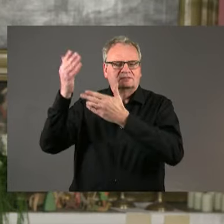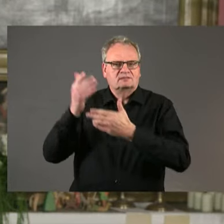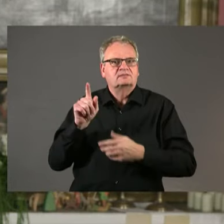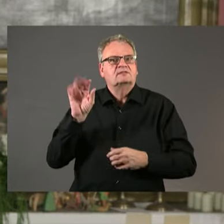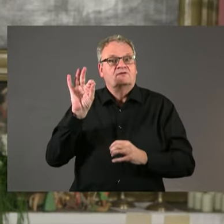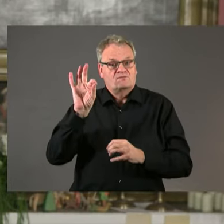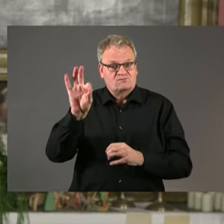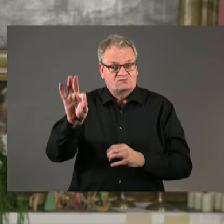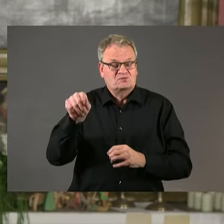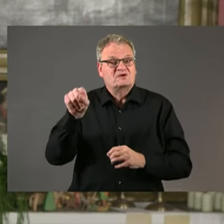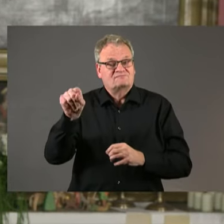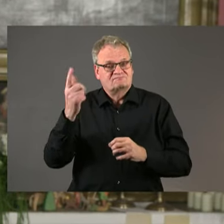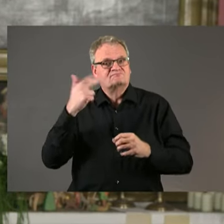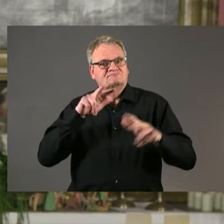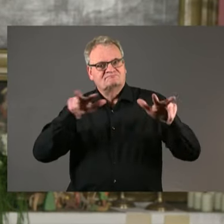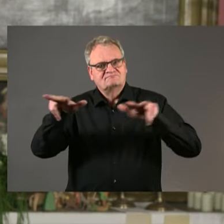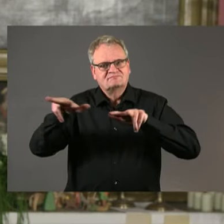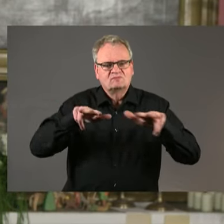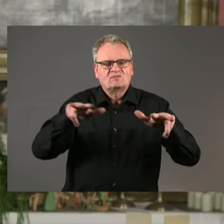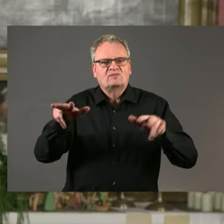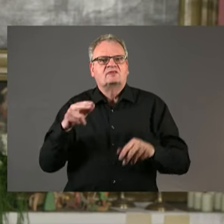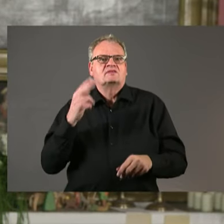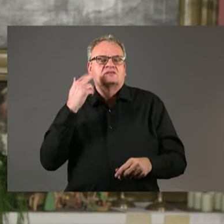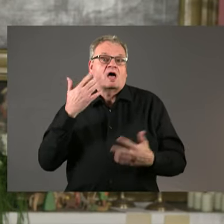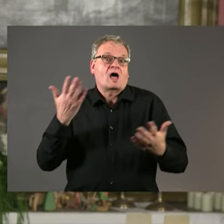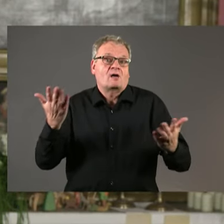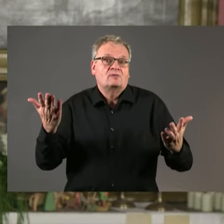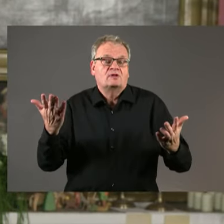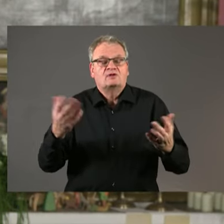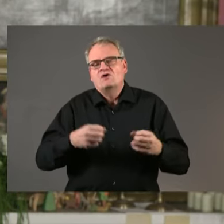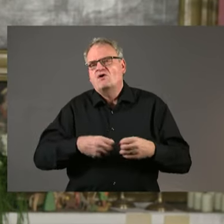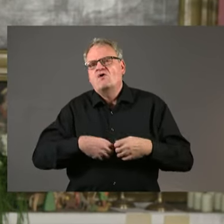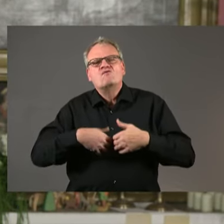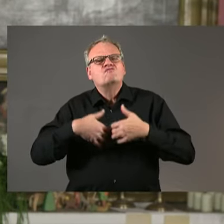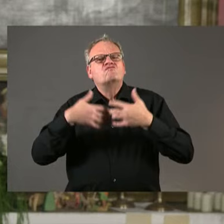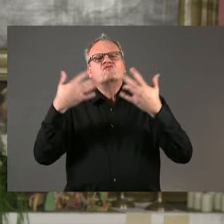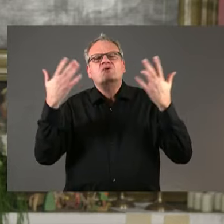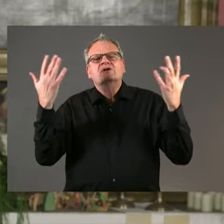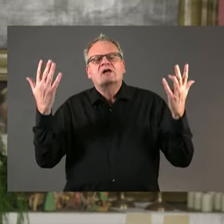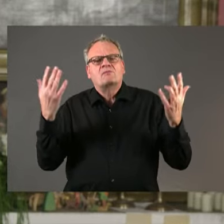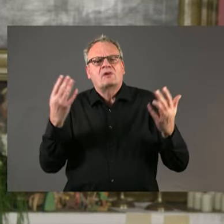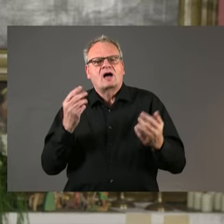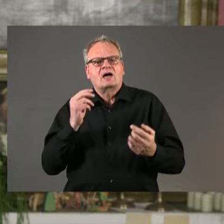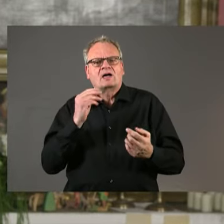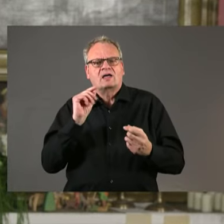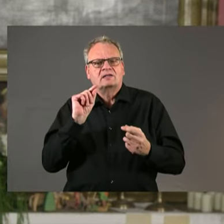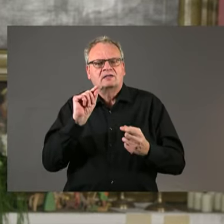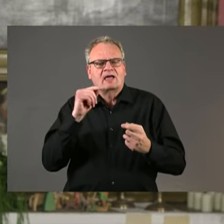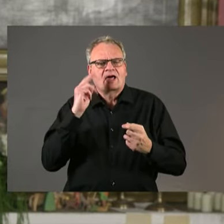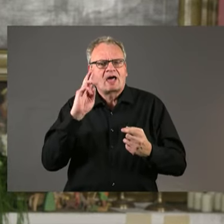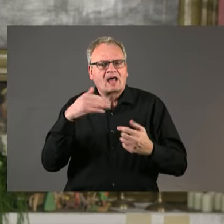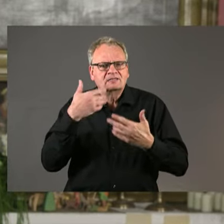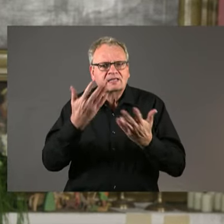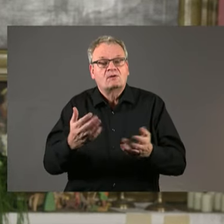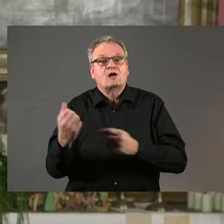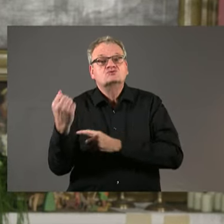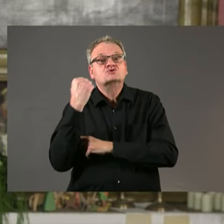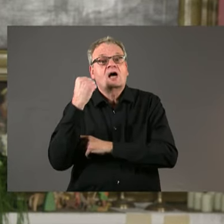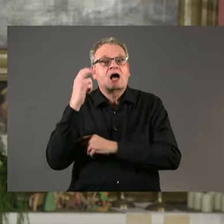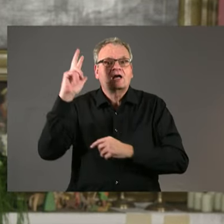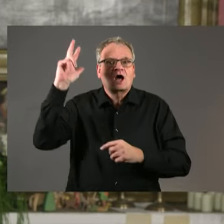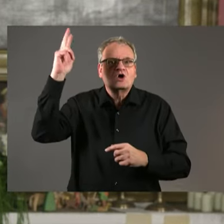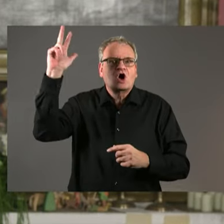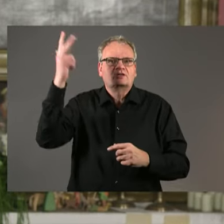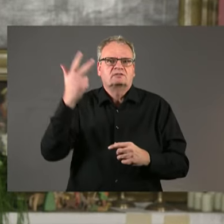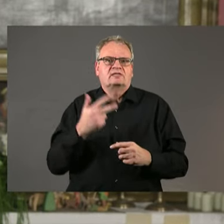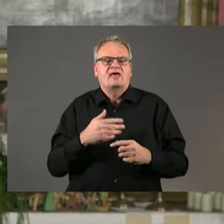Herrschaft übertragen. Er trägt den Namen Wunderbarer Ratgeber, starker Gott, ewiger